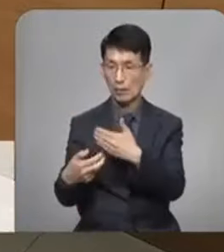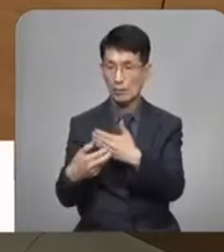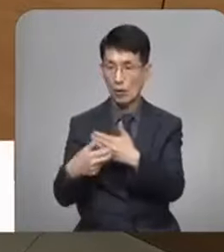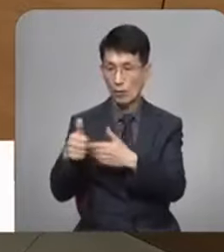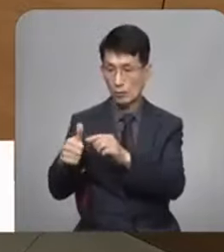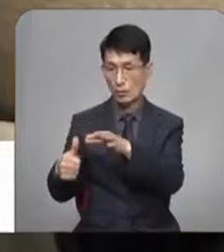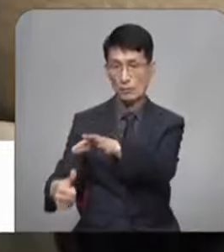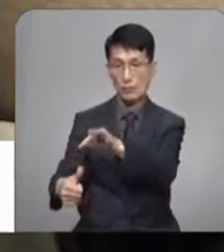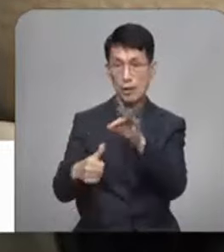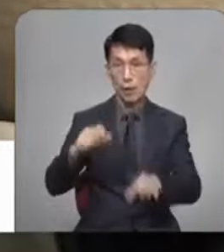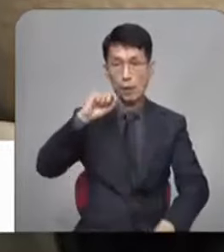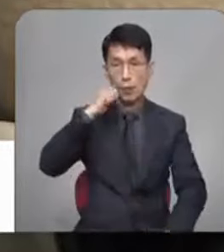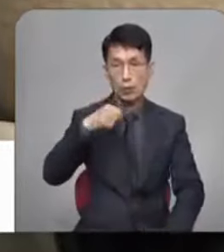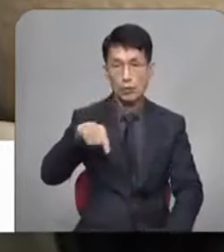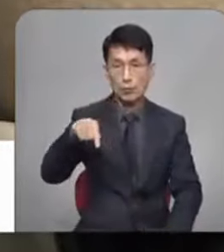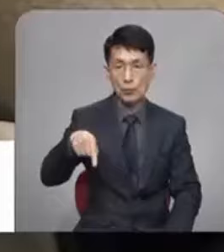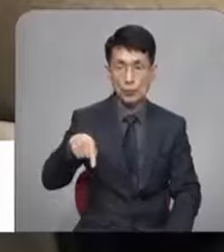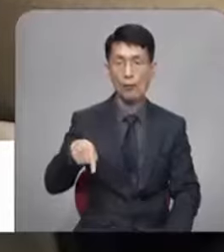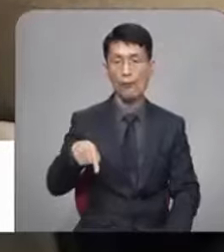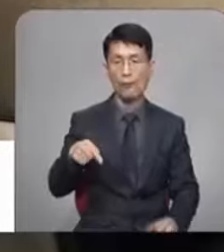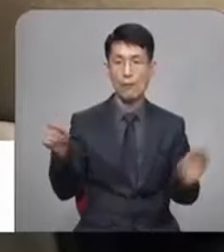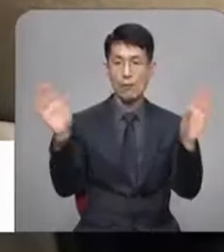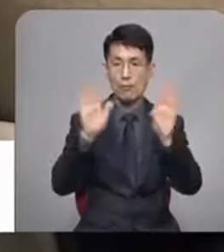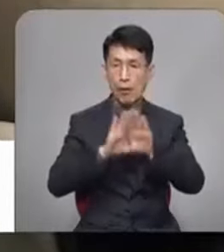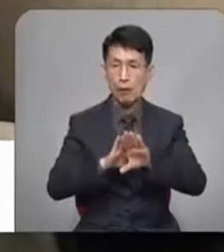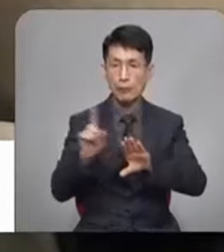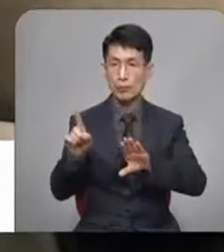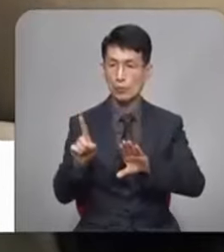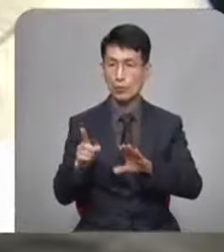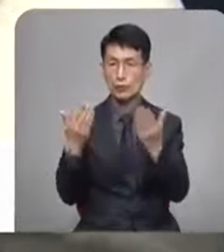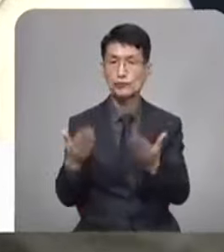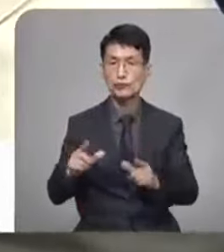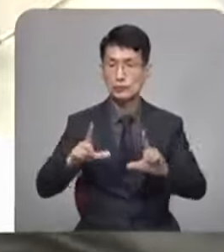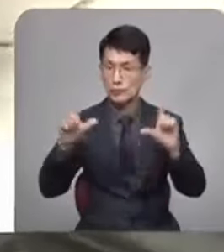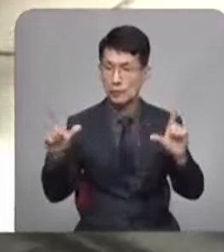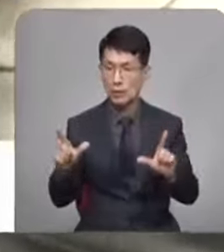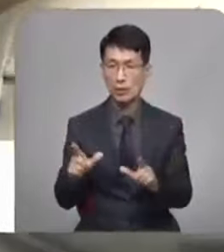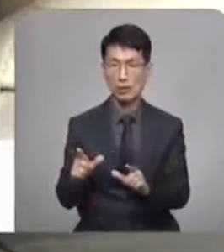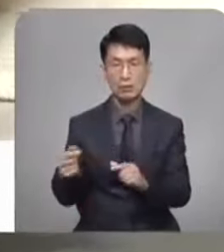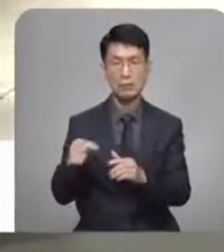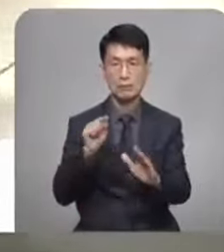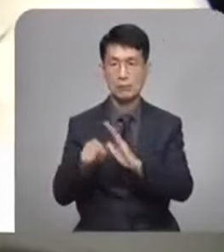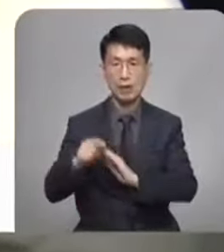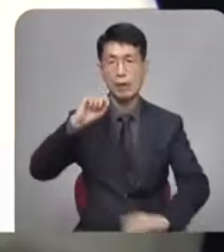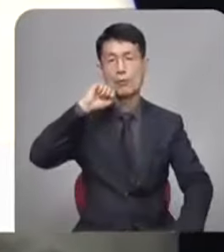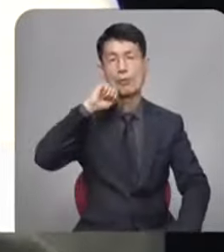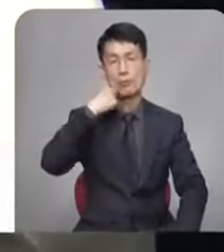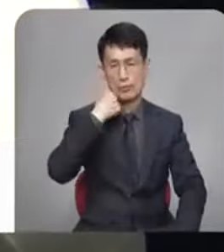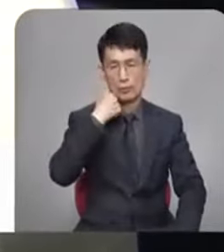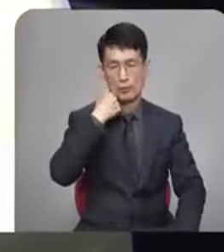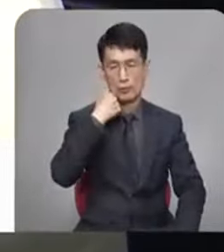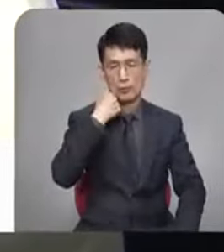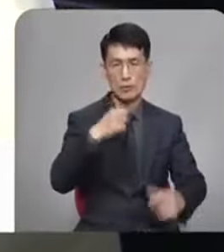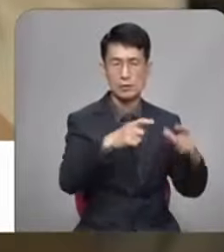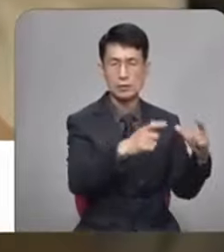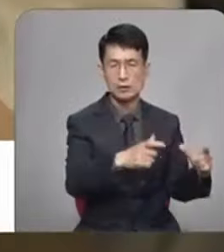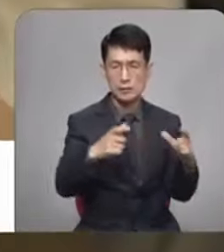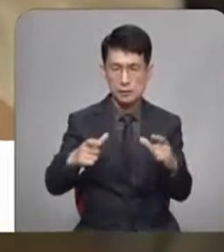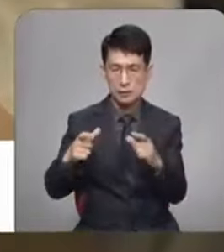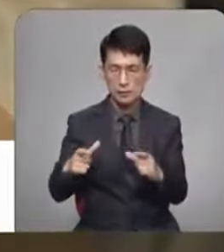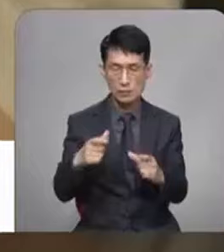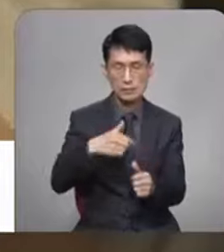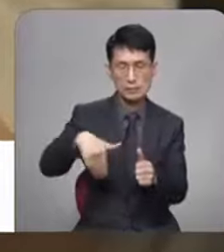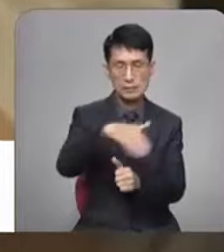어려운 지역 병원은 야간과 휴일 어린이 진료가 여전히 부담스럽습니다 지역마다 상황에 맞게